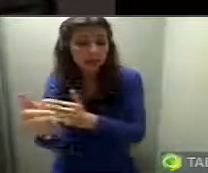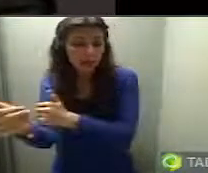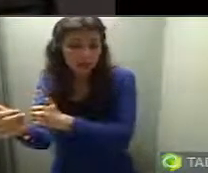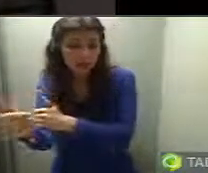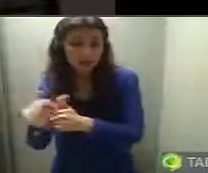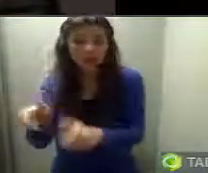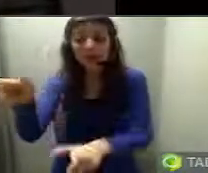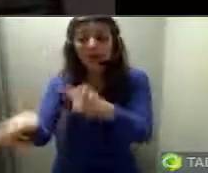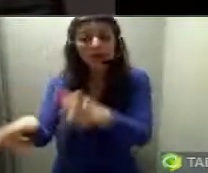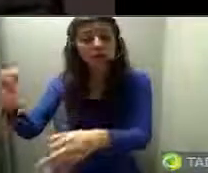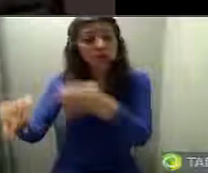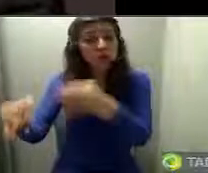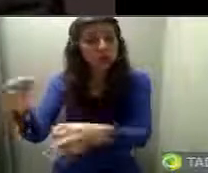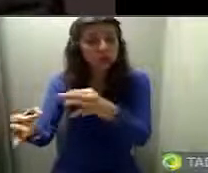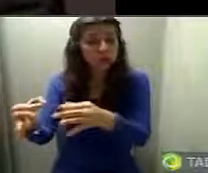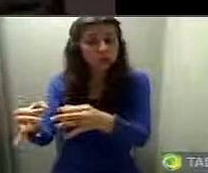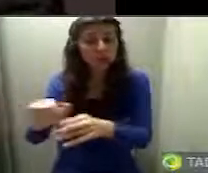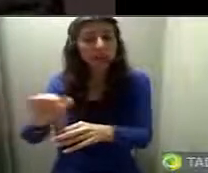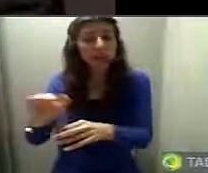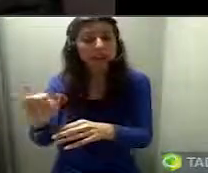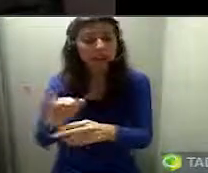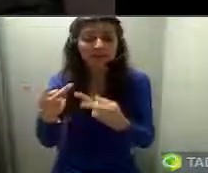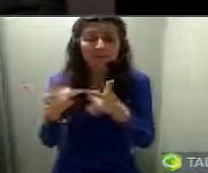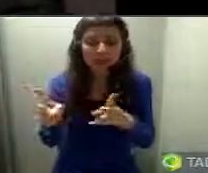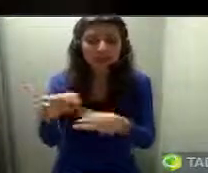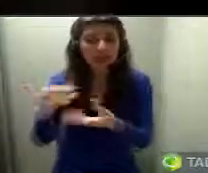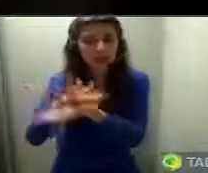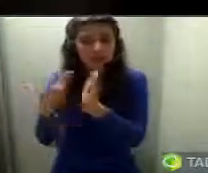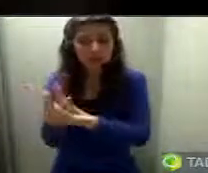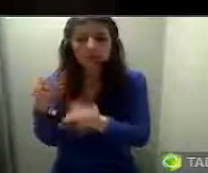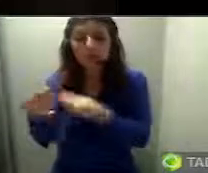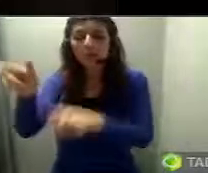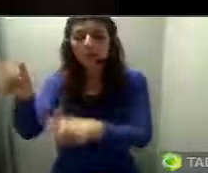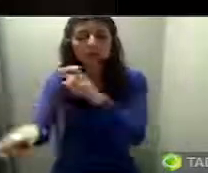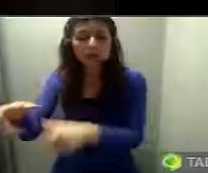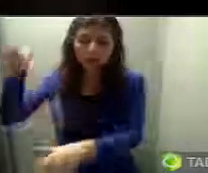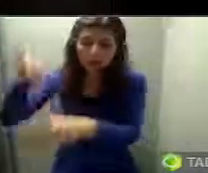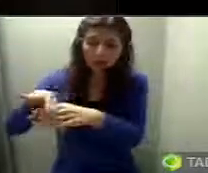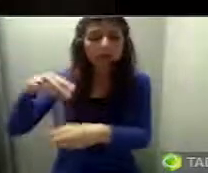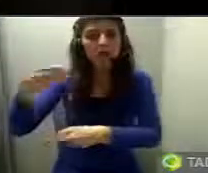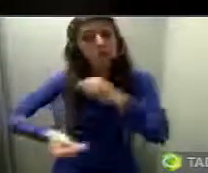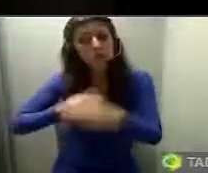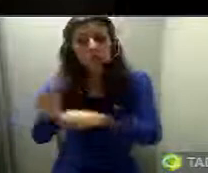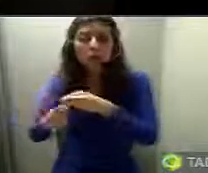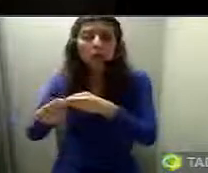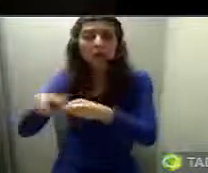c'était des villes, des élus, des associations, des membres de conseils